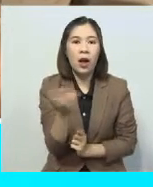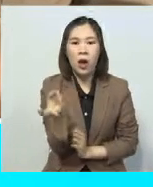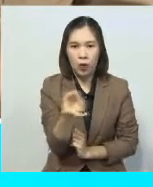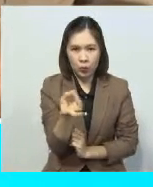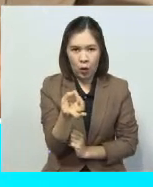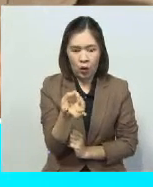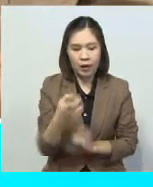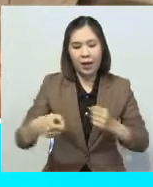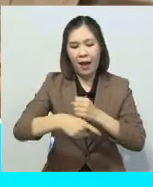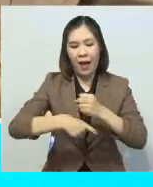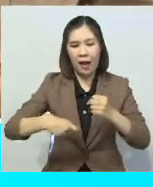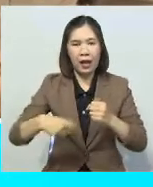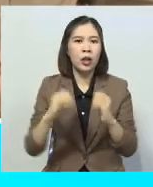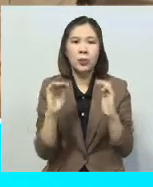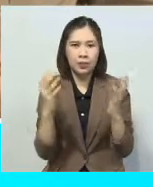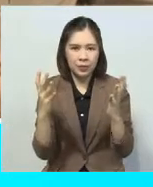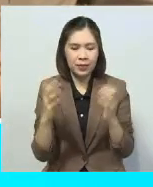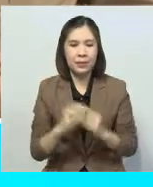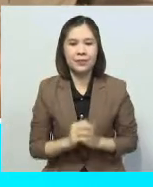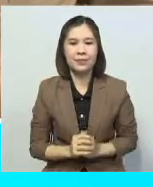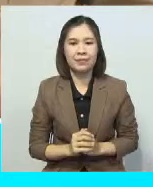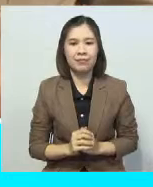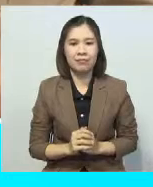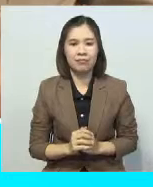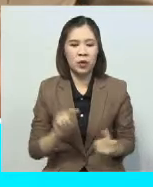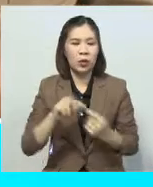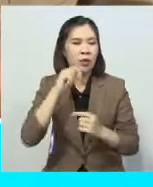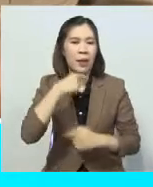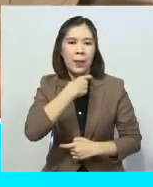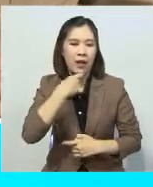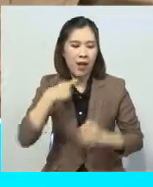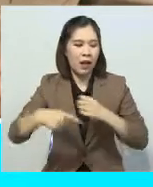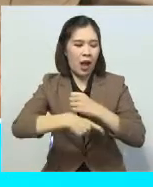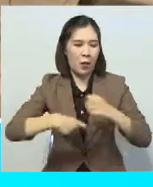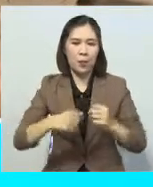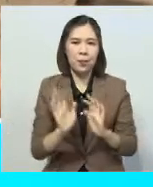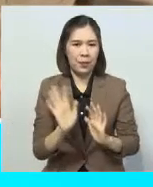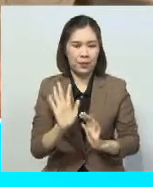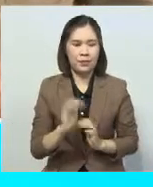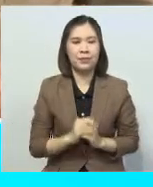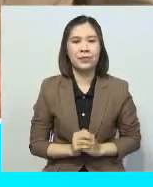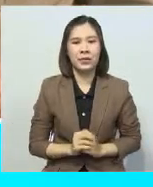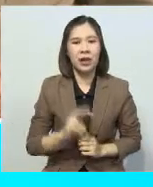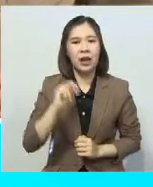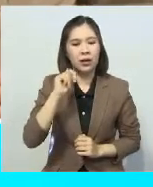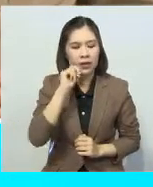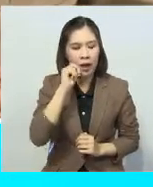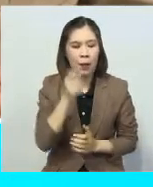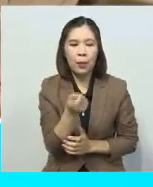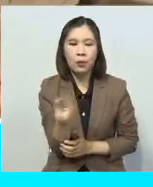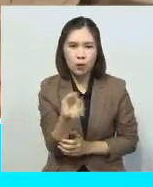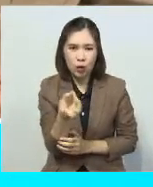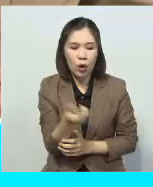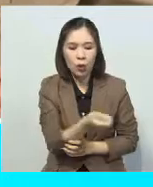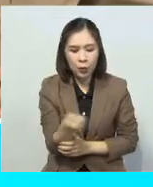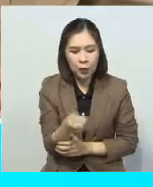งไม่มีแล้วนะครับเพราะมันใช้น้ำเยอะแล้วก็ไม่สมกับสถานการณ์น้ำนะช่วงเวลานี้ขอให้เป็นพืชใช้น้ำน้อยนะครับที่ท่านสามารถประกอบอาชี